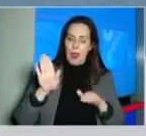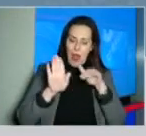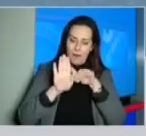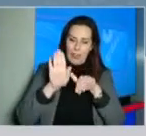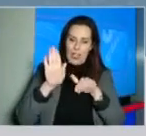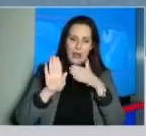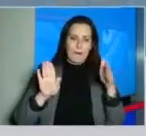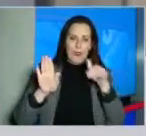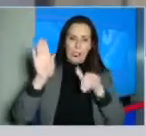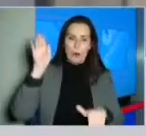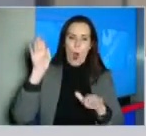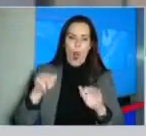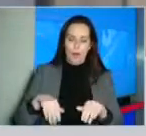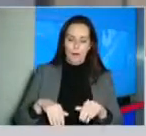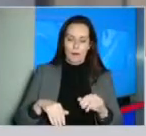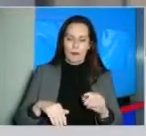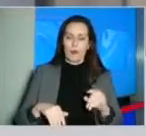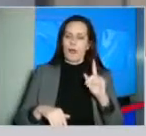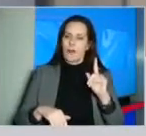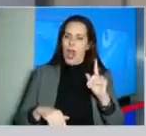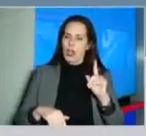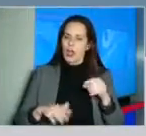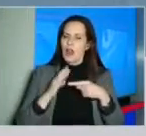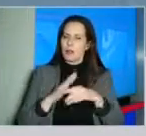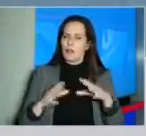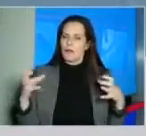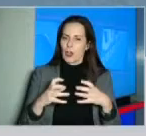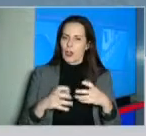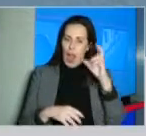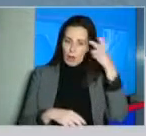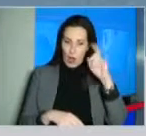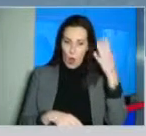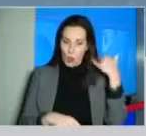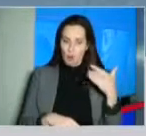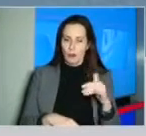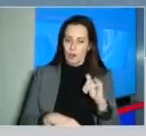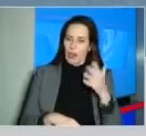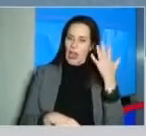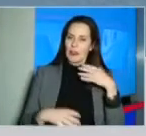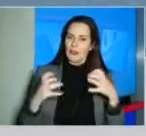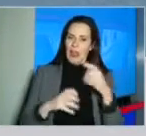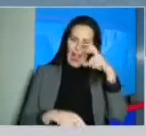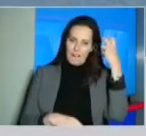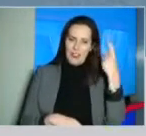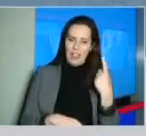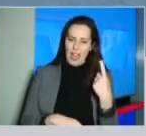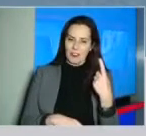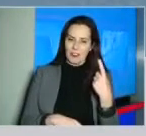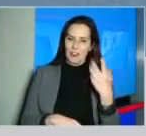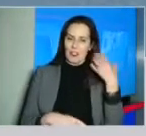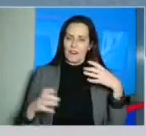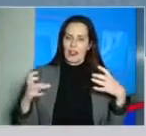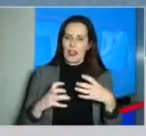ב-77, והם בדיוק שנים כאילו. ועכשיו, למשל, מפלגות ערביות לא היו אז. נכון, הייתה אז מפלגה ערבית אחת, שהייתה